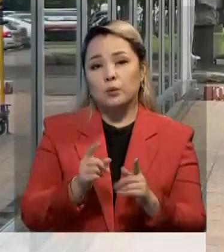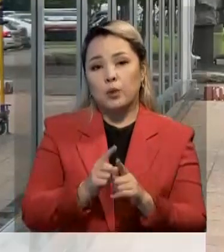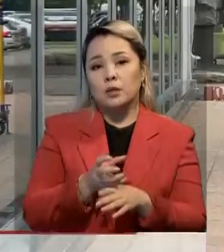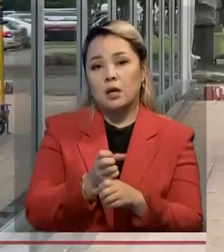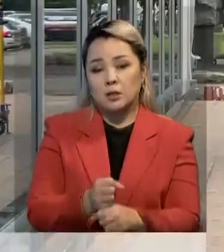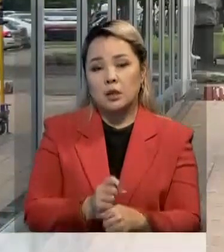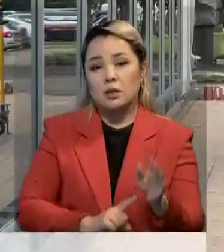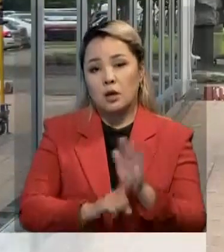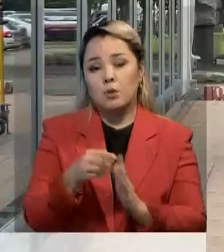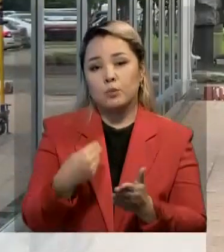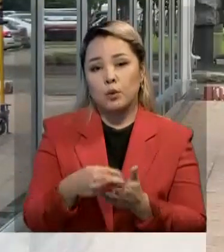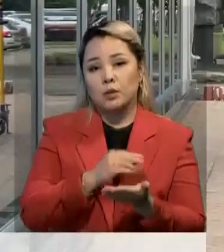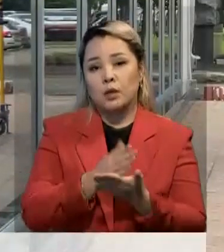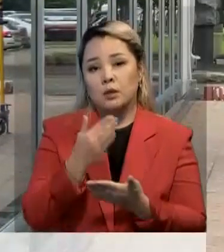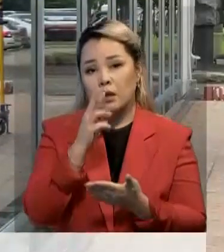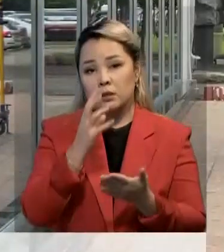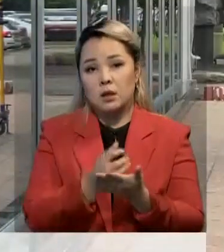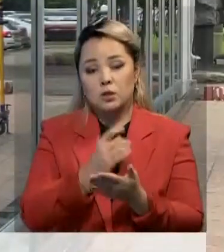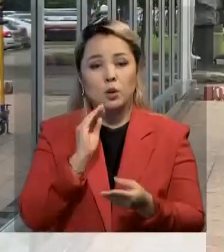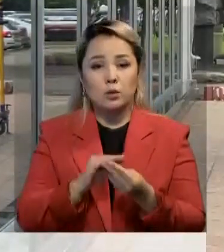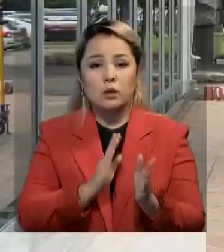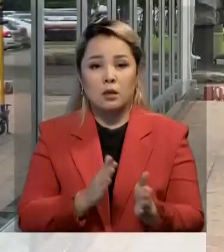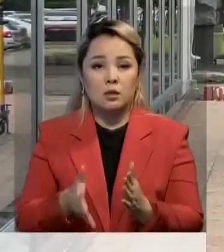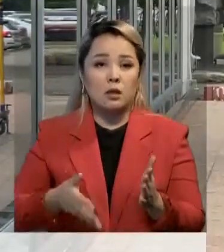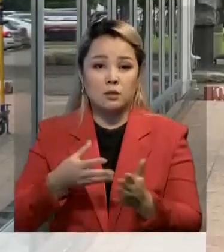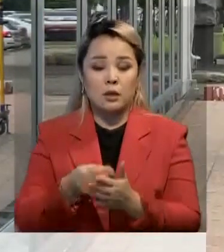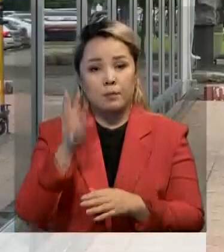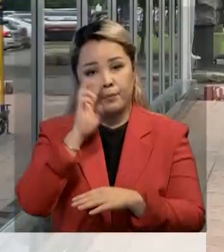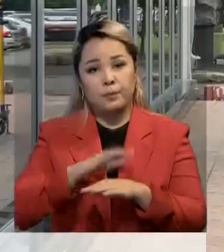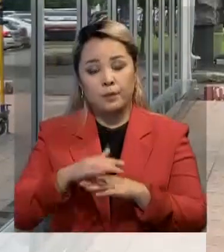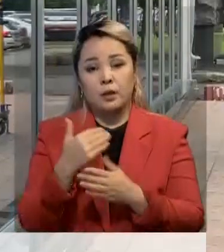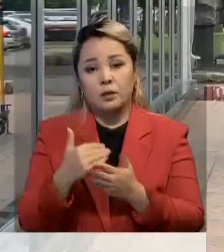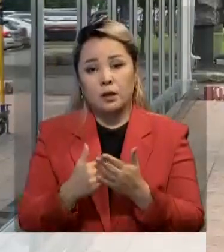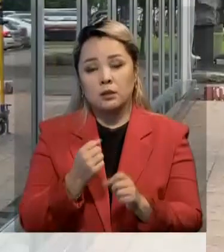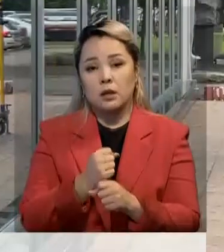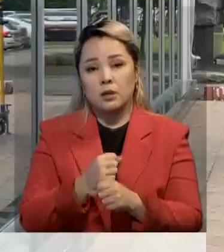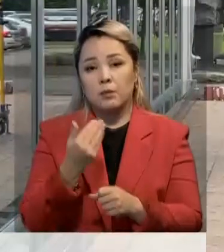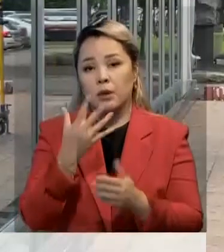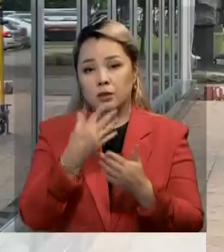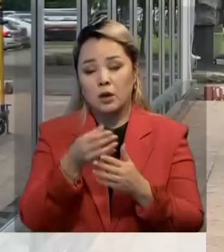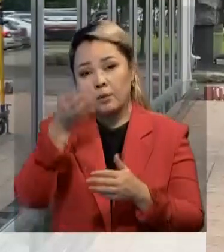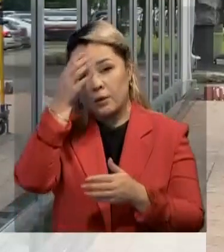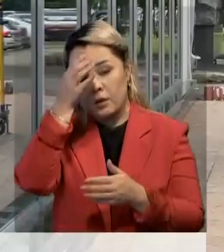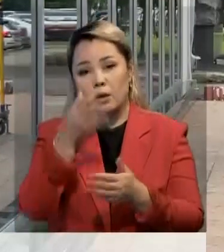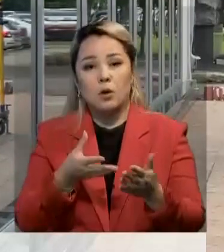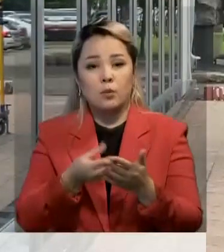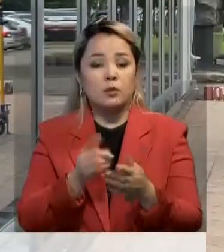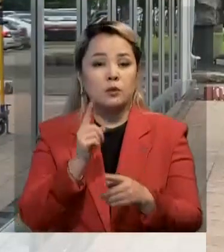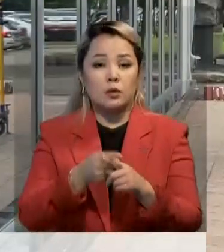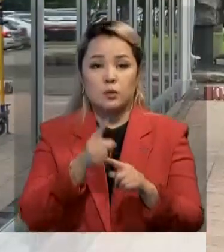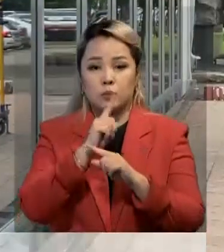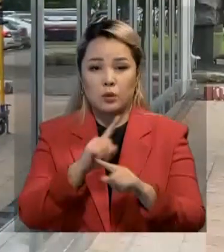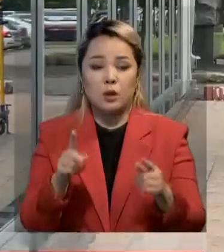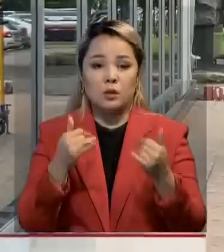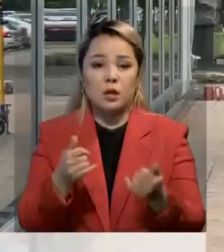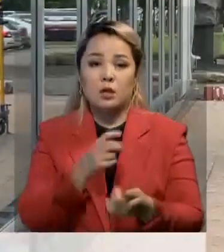көшті. Бюджет қызметкерлерінің айлығы тұрақты төленіп тұрады. Алайда ғылыми дәреже үшін беріліп келген қосымша қаражат қазір берілмейді.